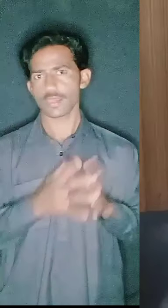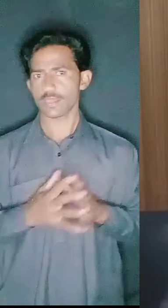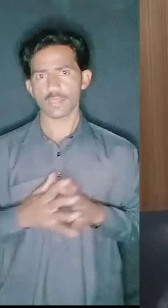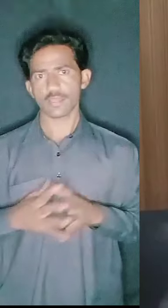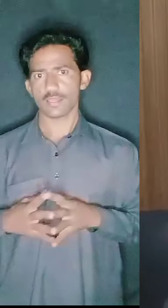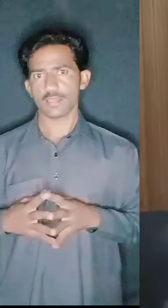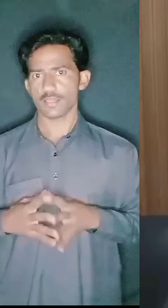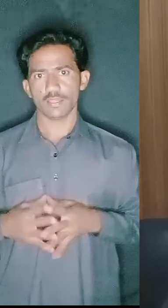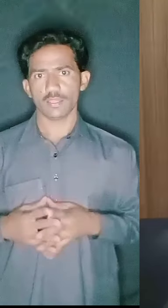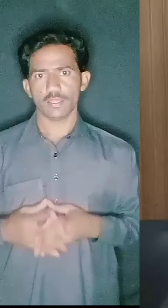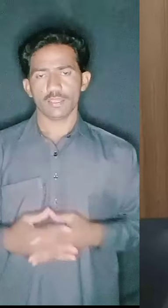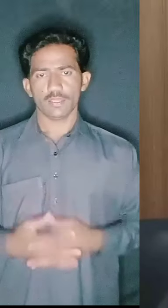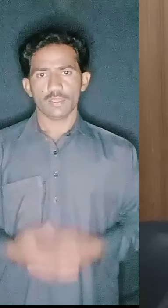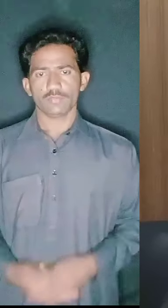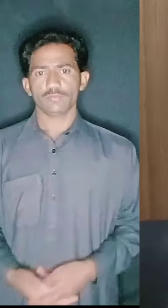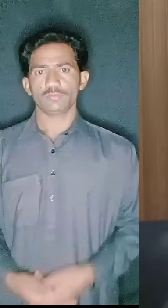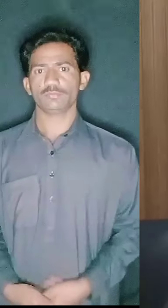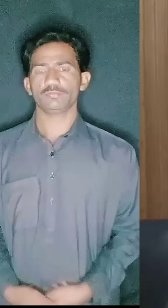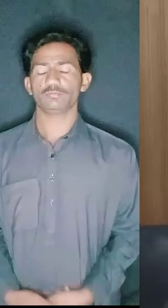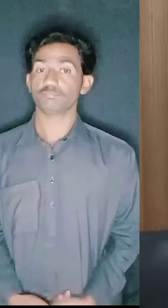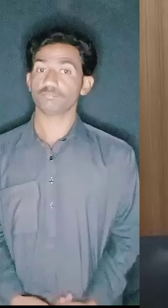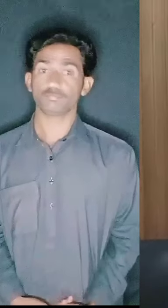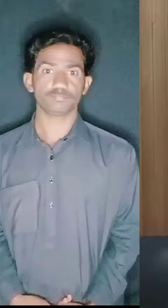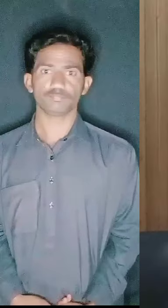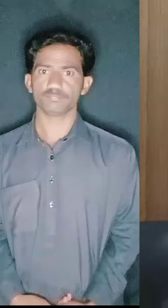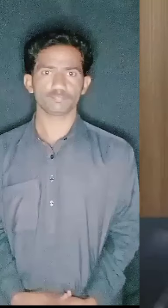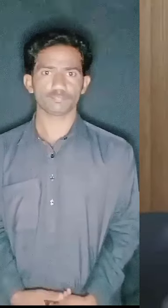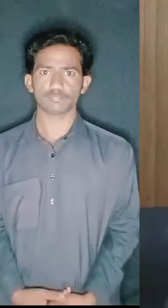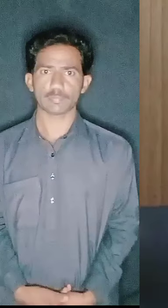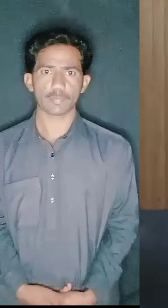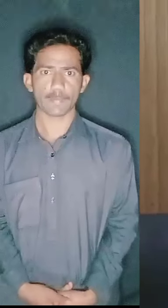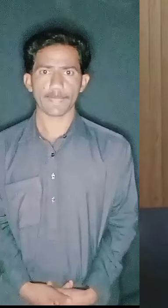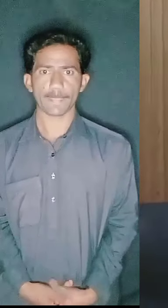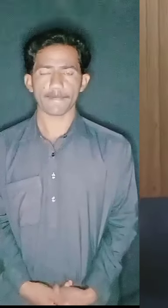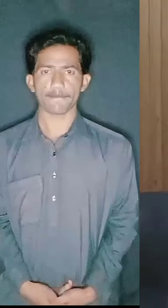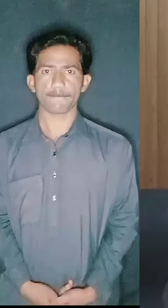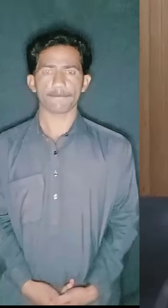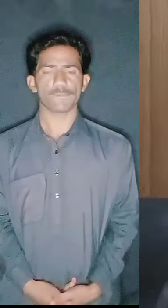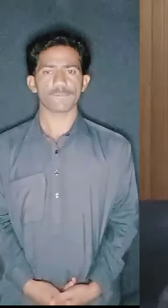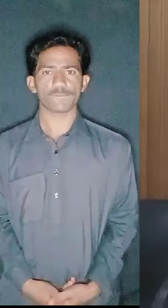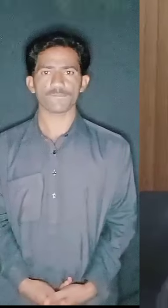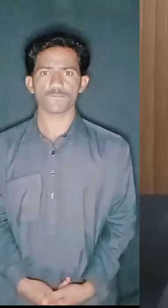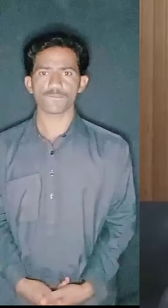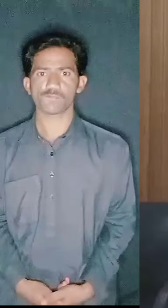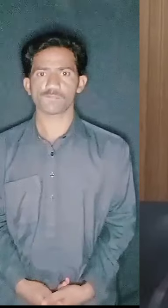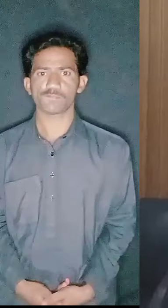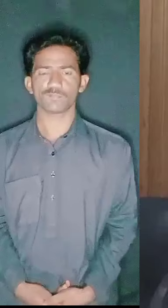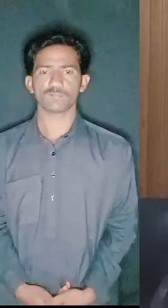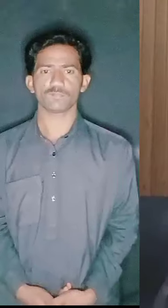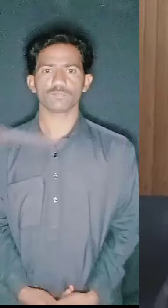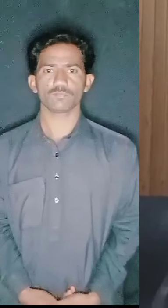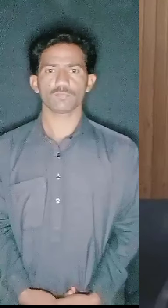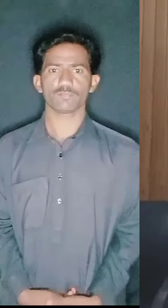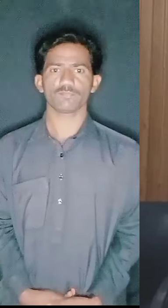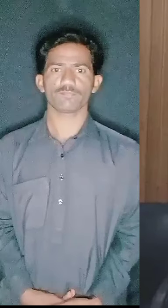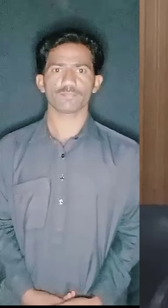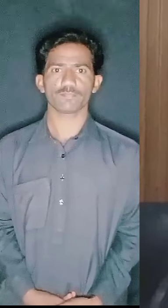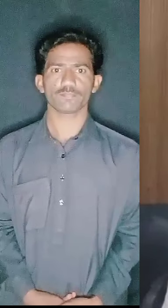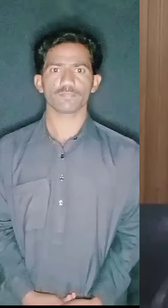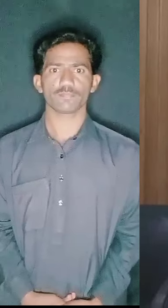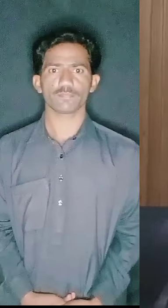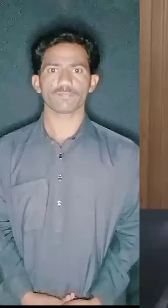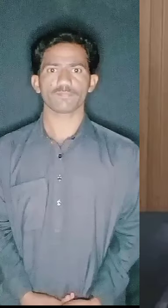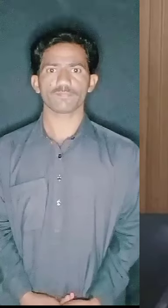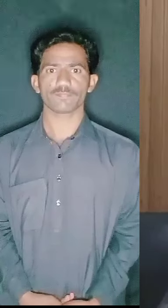झगड़ा। लड़ाई झगड़ा था, लड़ाई झगड़ा था तो आपको तो चाहिए था कि आप अलहदगी इख्तियार कर लेते। अब आप देखें ना, आप खुद